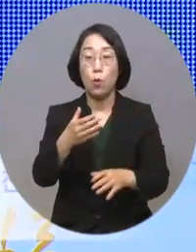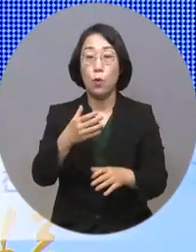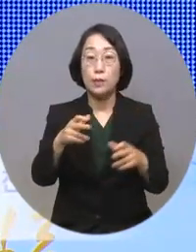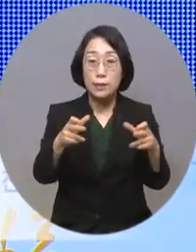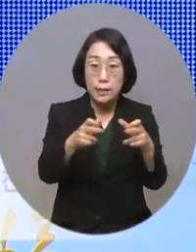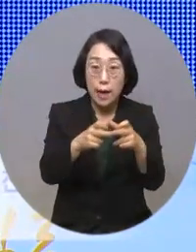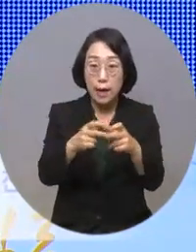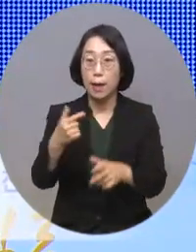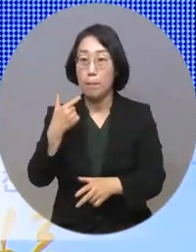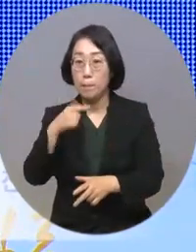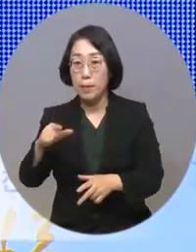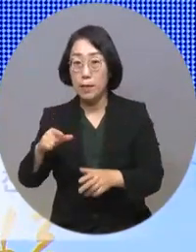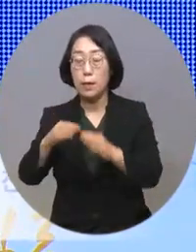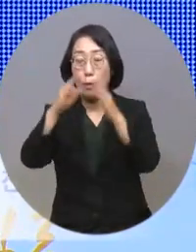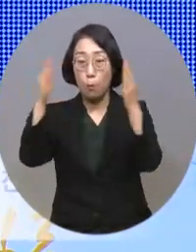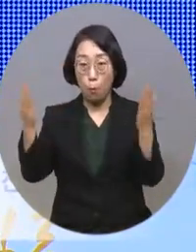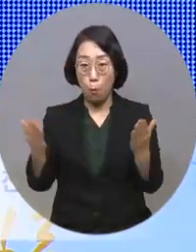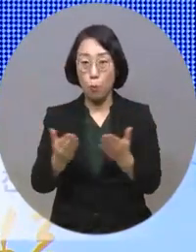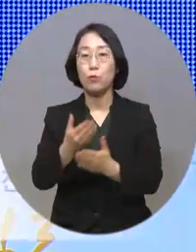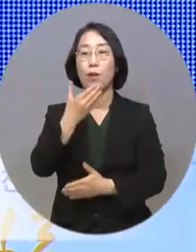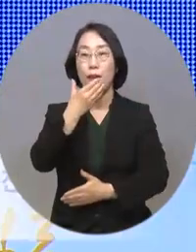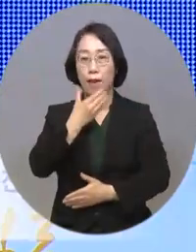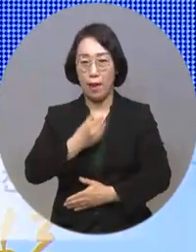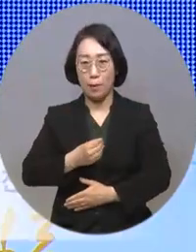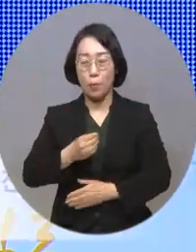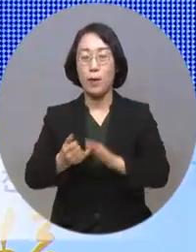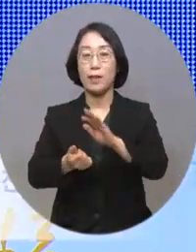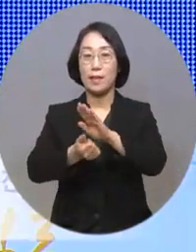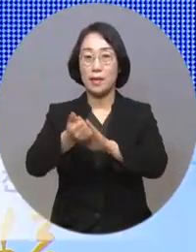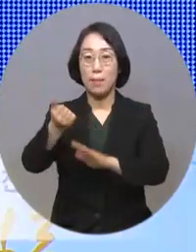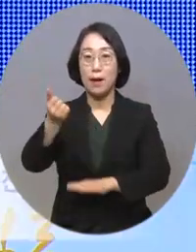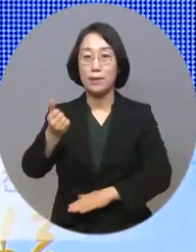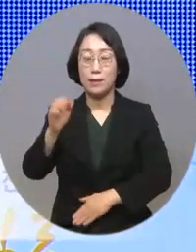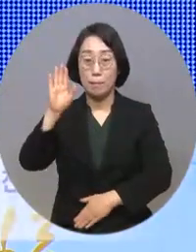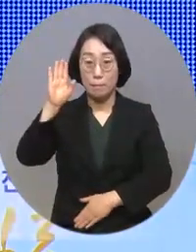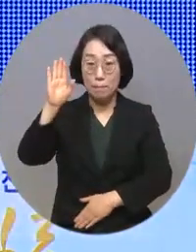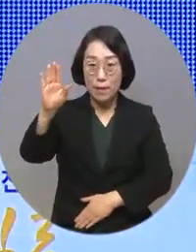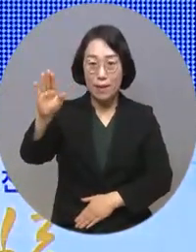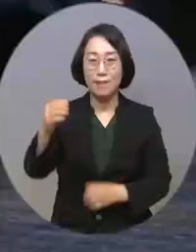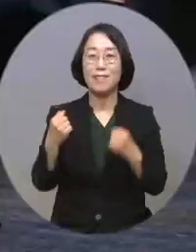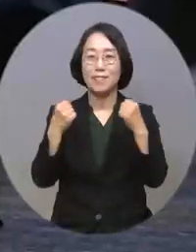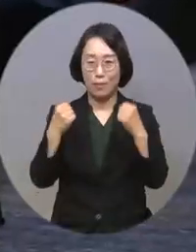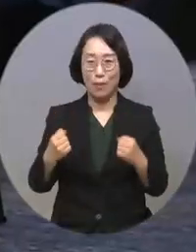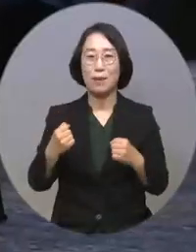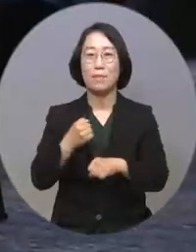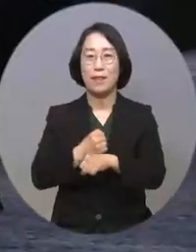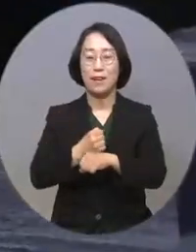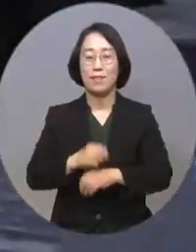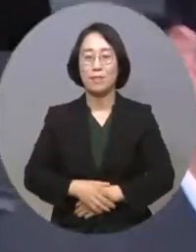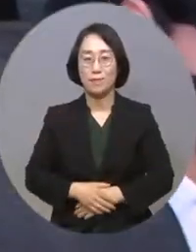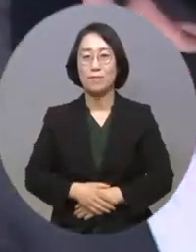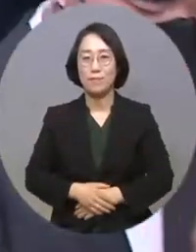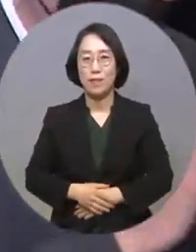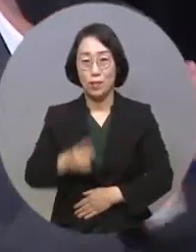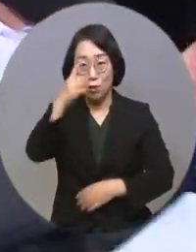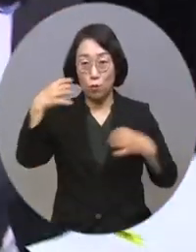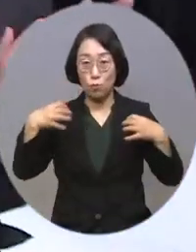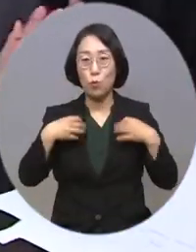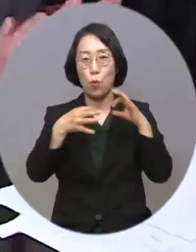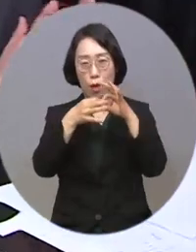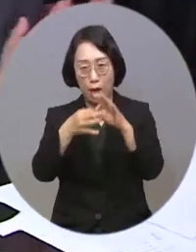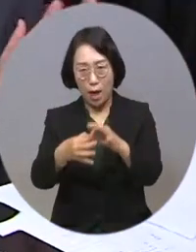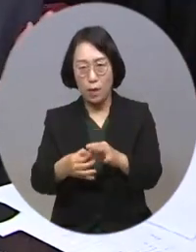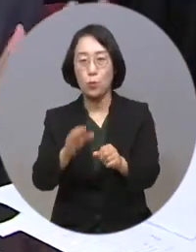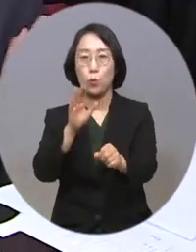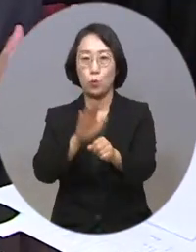모두가 행복한 그런 희망찬 내일을 응원합니다. 정부도 지속적인 노력에